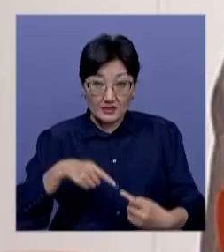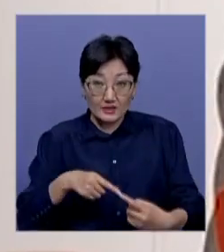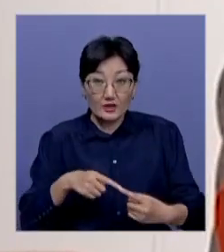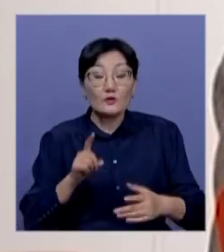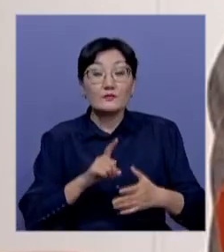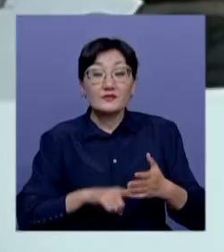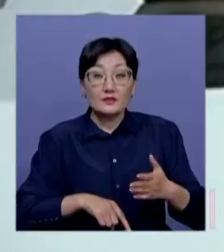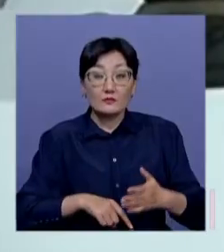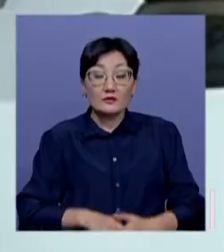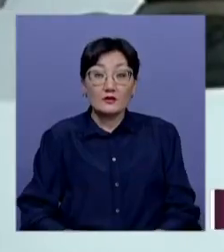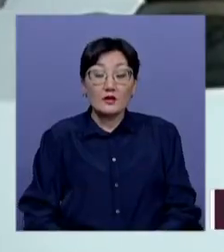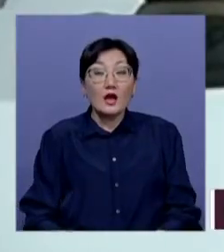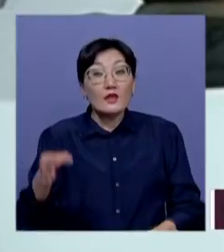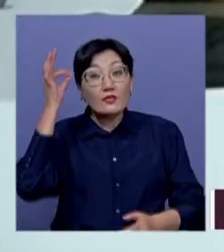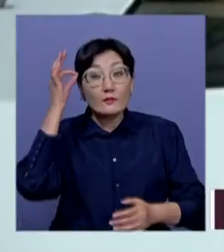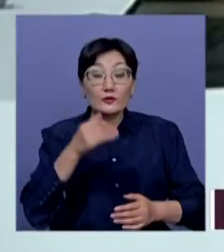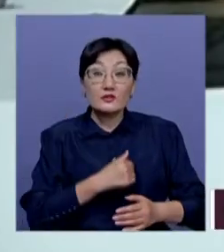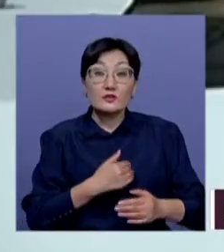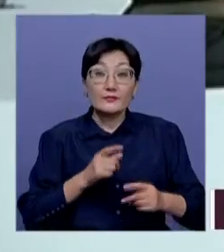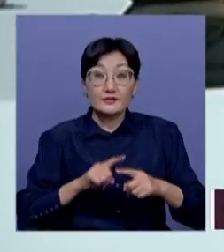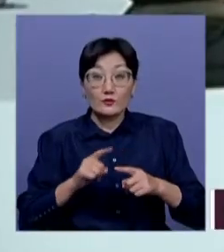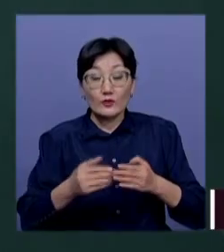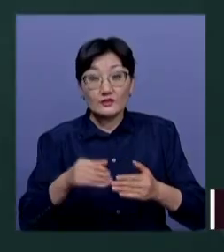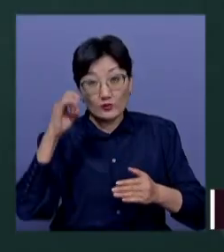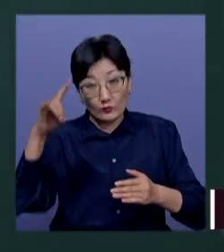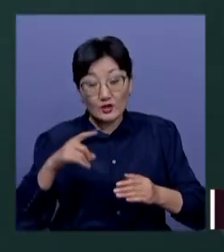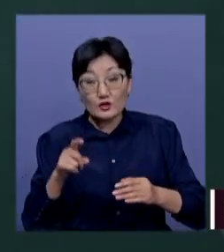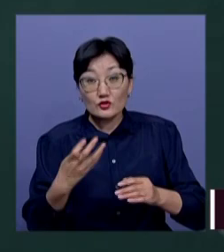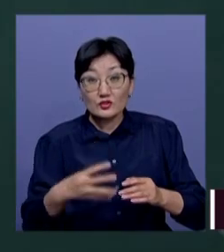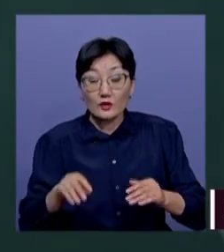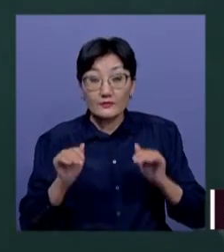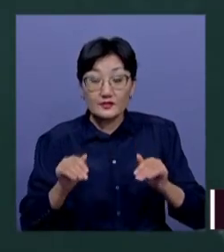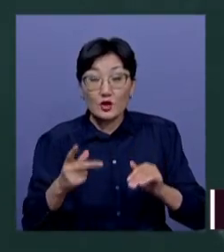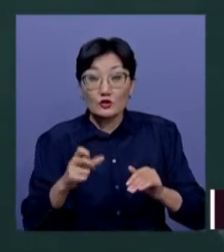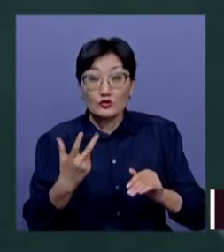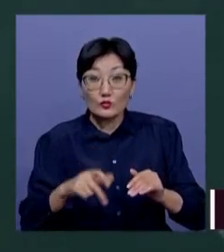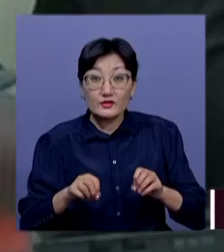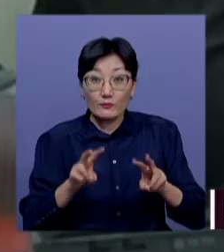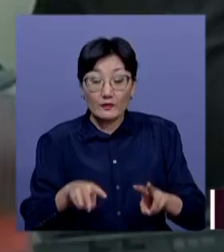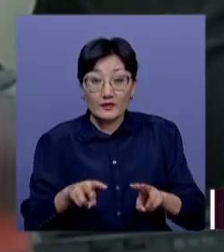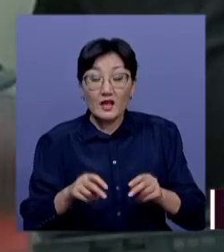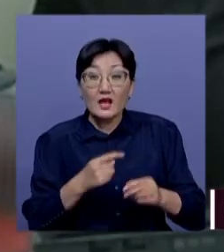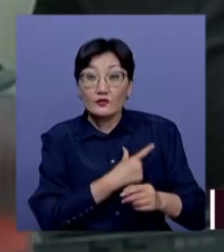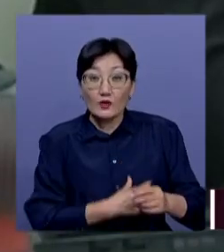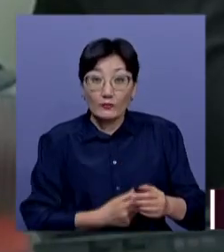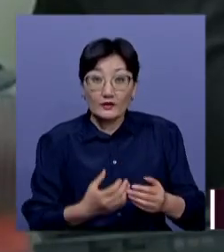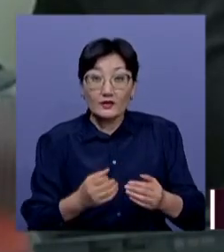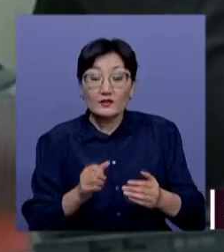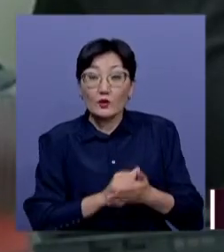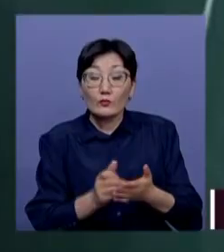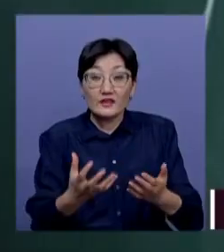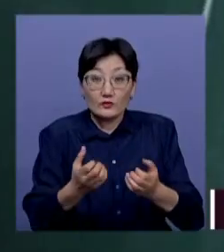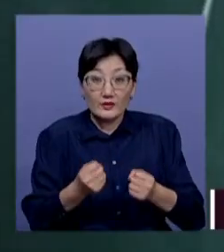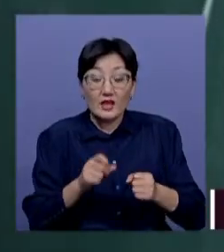келетінімізге сенімдімін. Естеріңізге сала кетейік, жақында елімізде 145 колледж 330 мамандық бойынша лицензиясынан айырылған болатын.